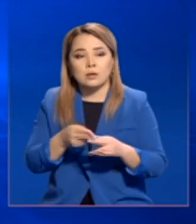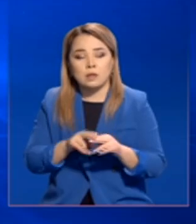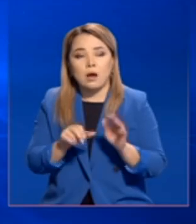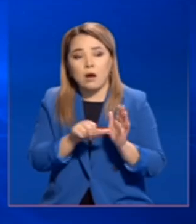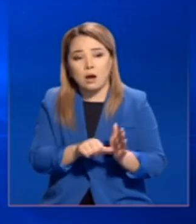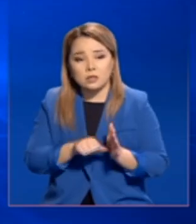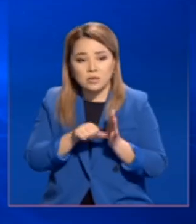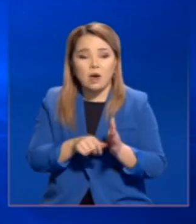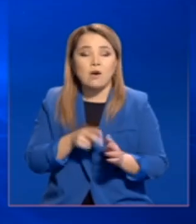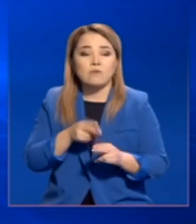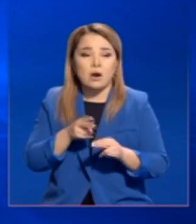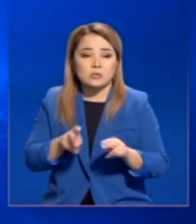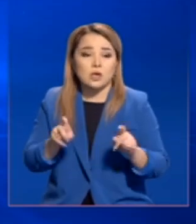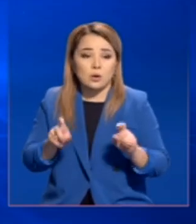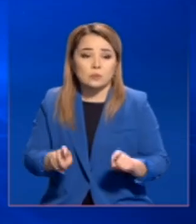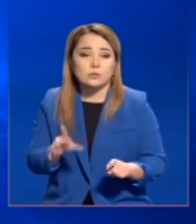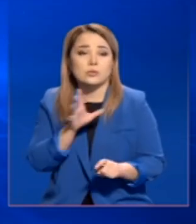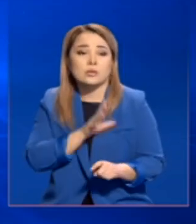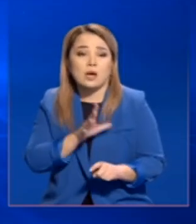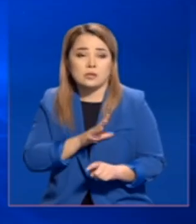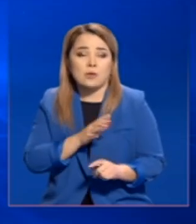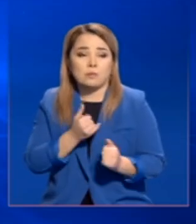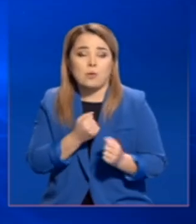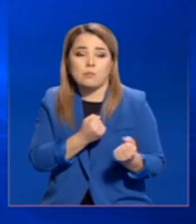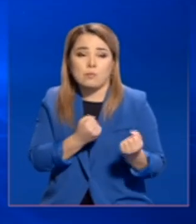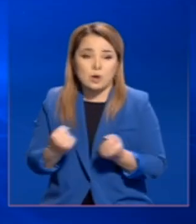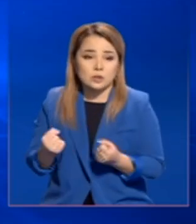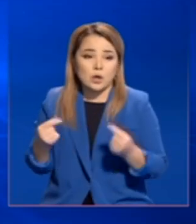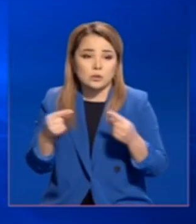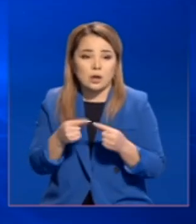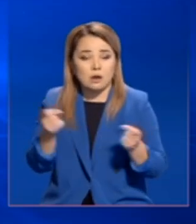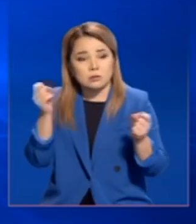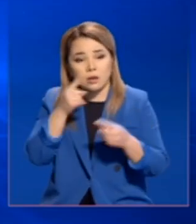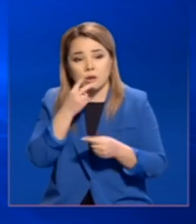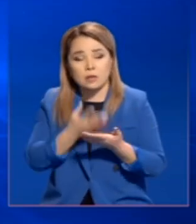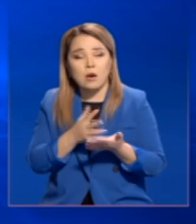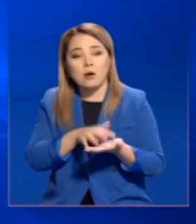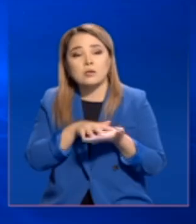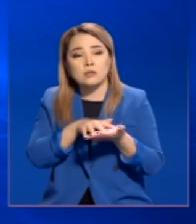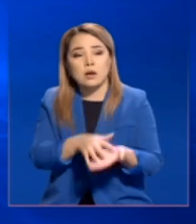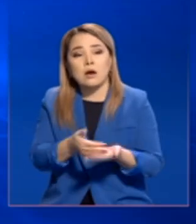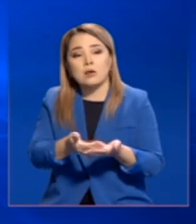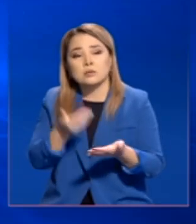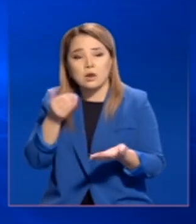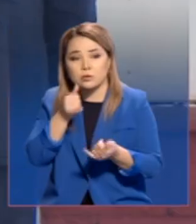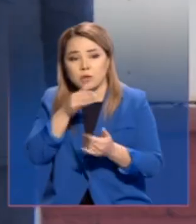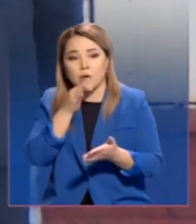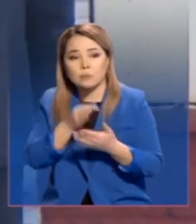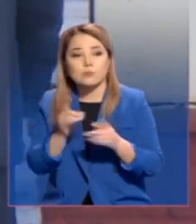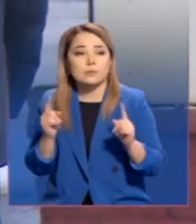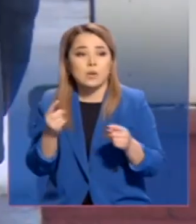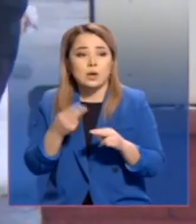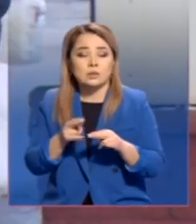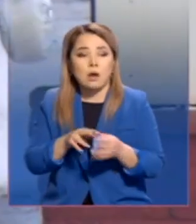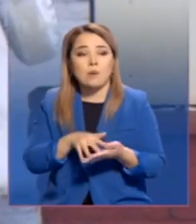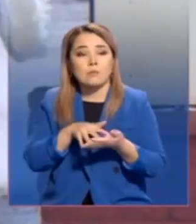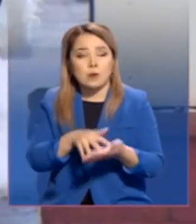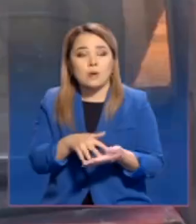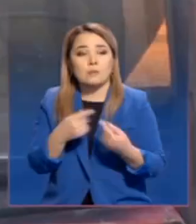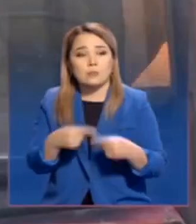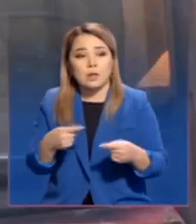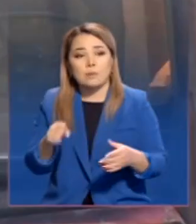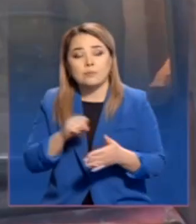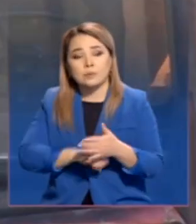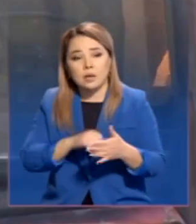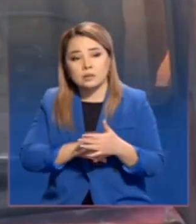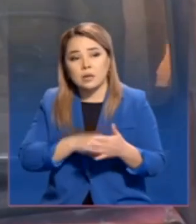6 сағат бойы вокзалда отыруым керек пе? Поездың кешігетіні нақты болса, өтінішті неге алдын ала жаза алмайым? Поездың кешігіне түрлі себеп